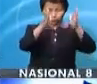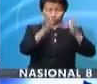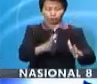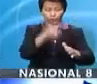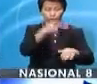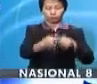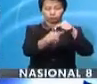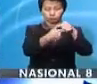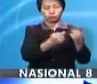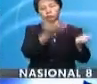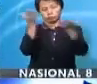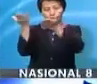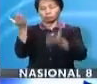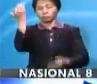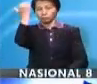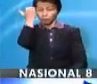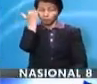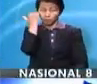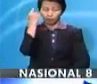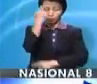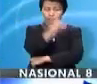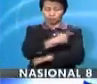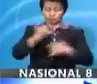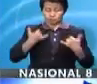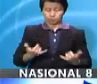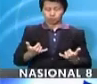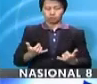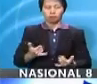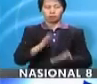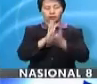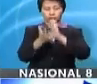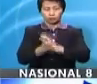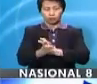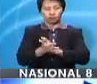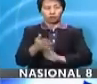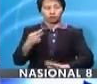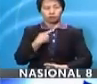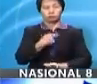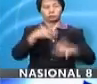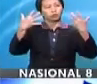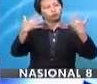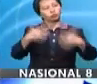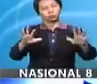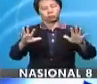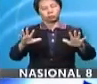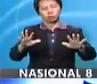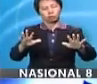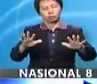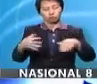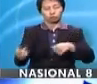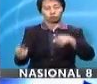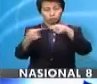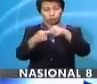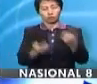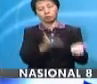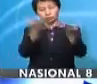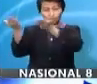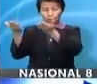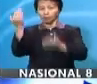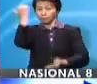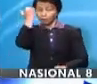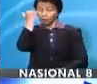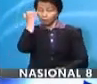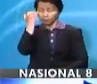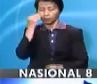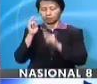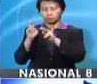kita tuduh di mahkamah pada hari ini. So daripada yang kita telah tuduh di mahkamah,